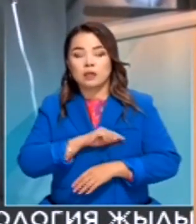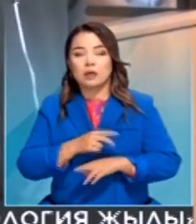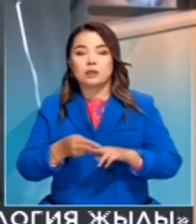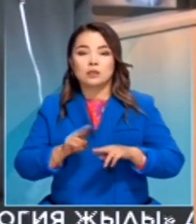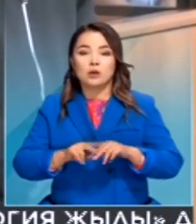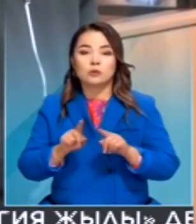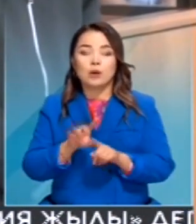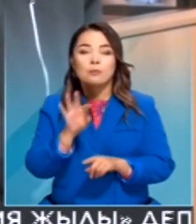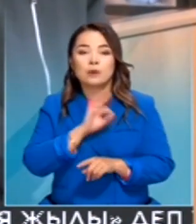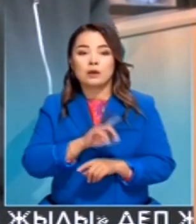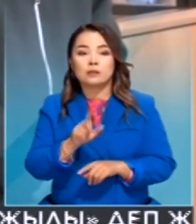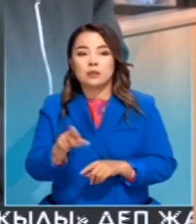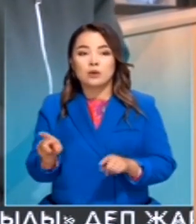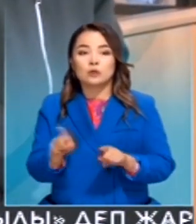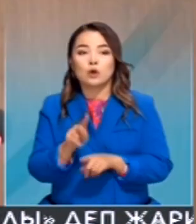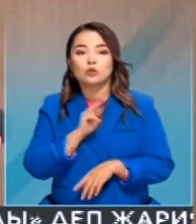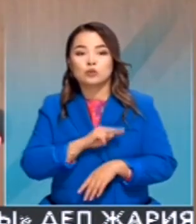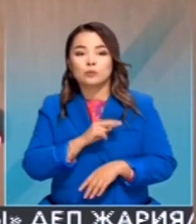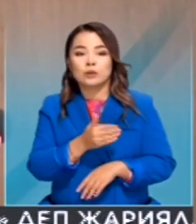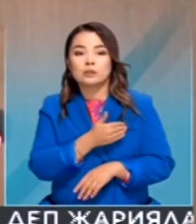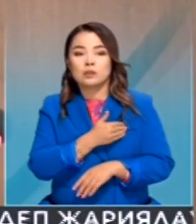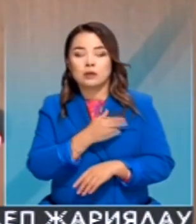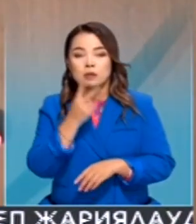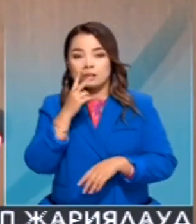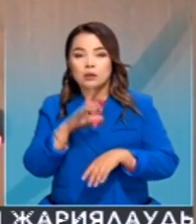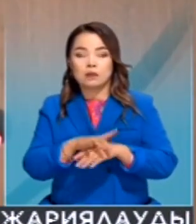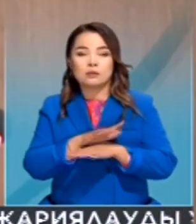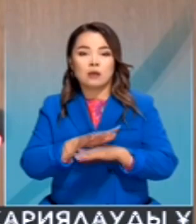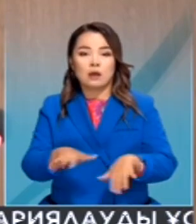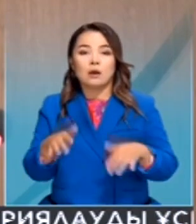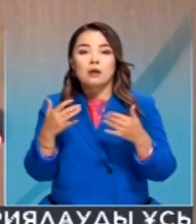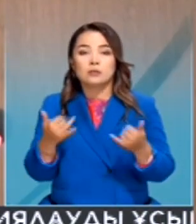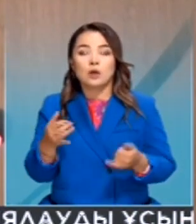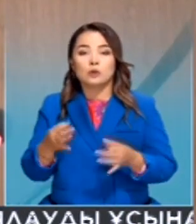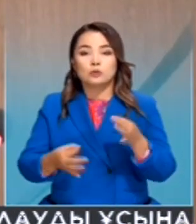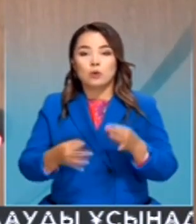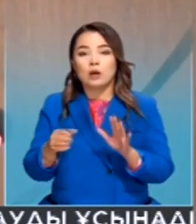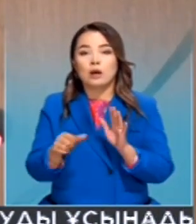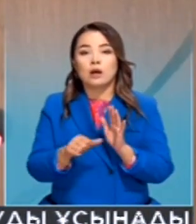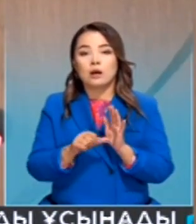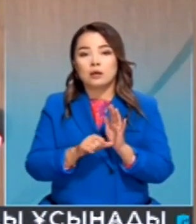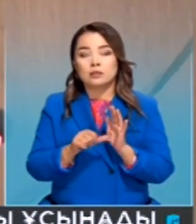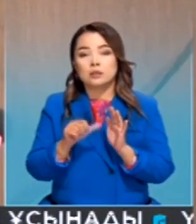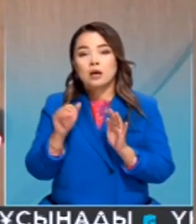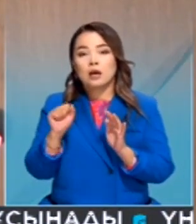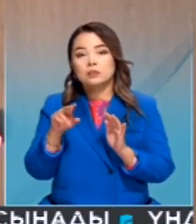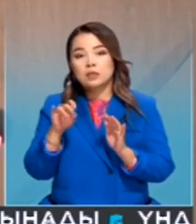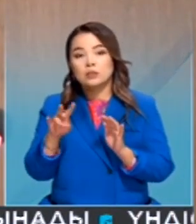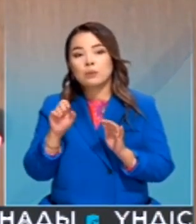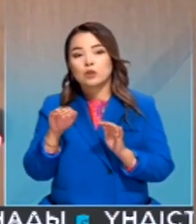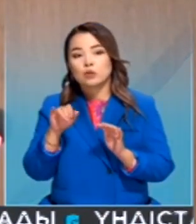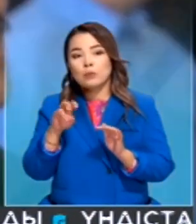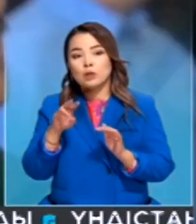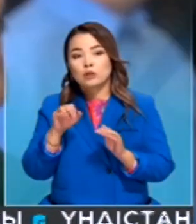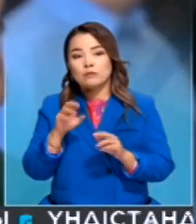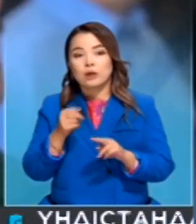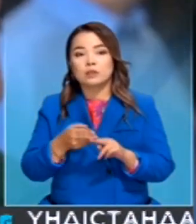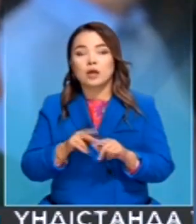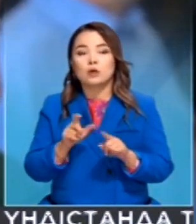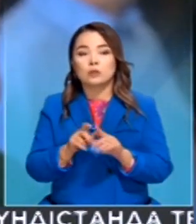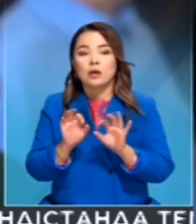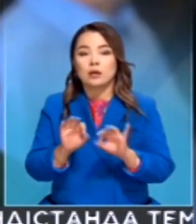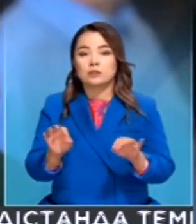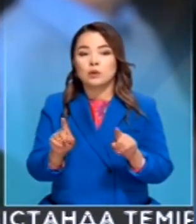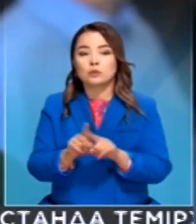қандай да бір пайда күнемдік жымысқы ниет анықталмаған. Істі қараған судья Алтын Байжұманов сөзінше тек оның